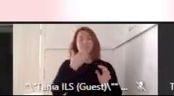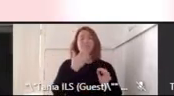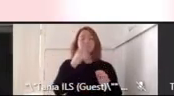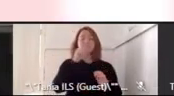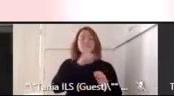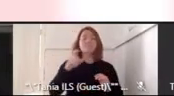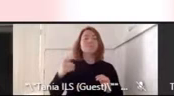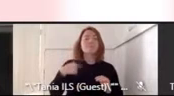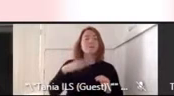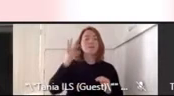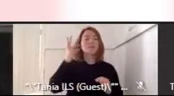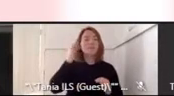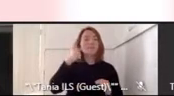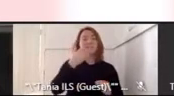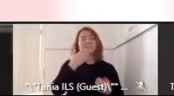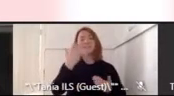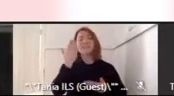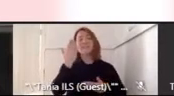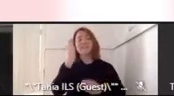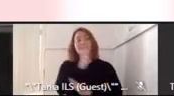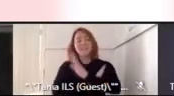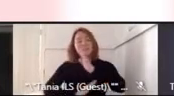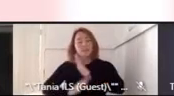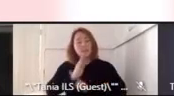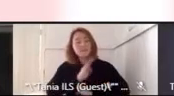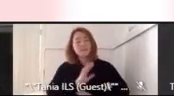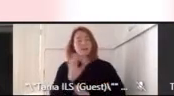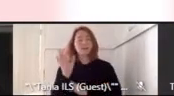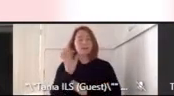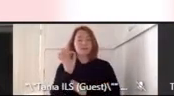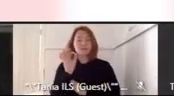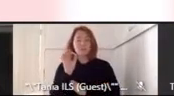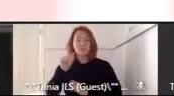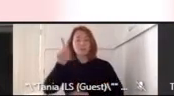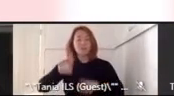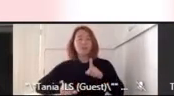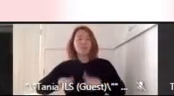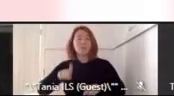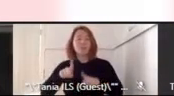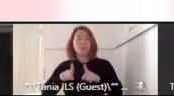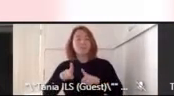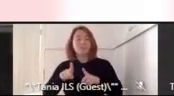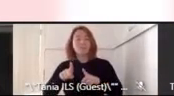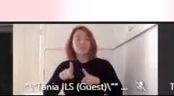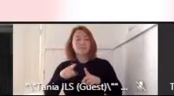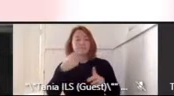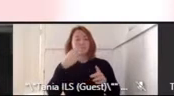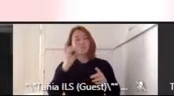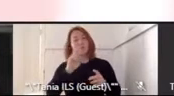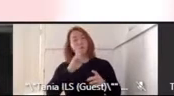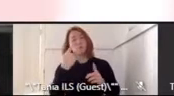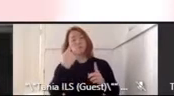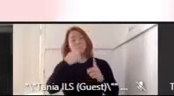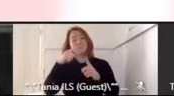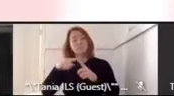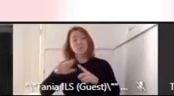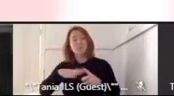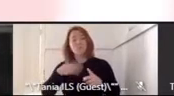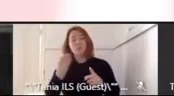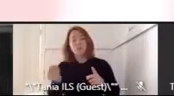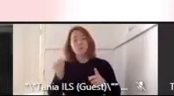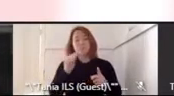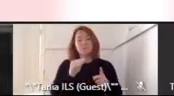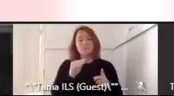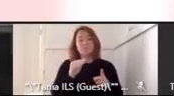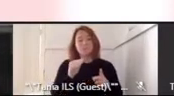les dones, en aquest cas amb discapacitat, també a les dones doncs, en funció d'altres elements que poden doncs, interseccionar en